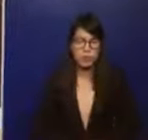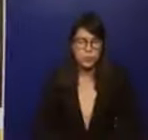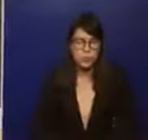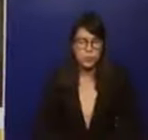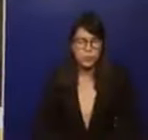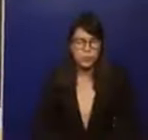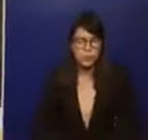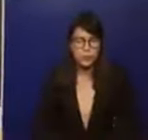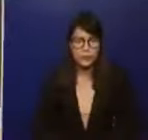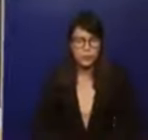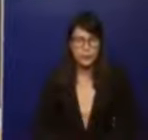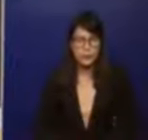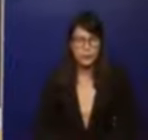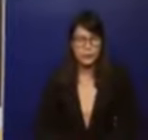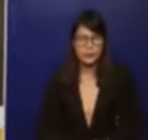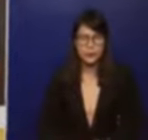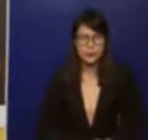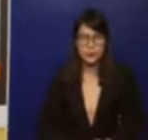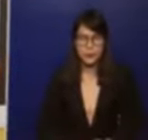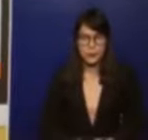ค่ะ